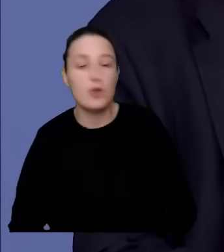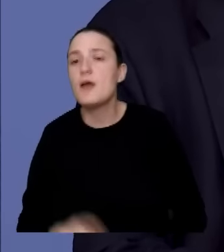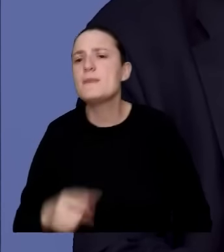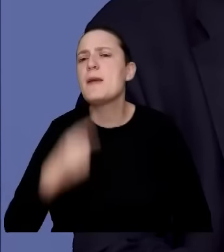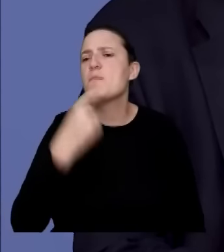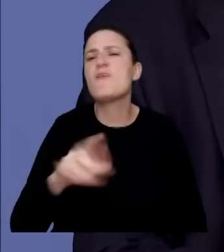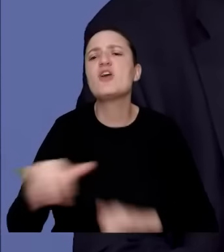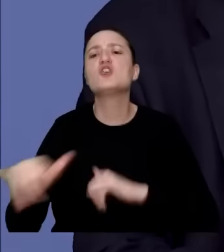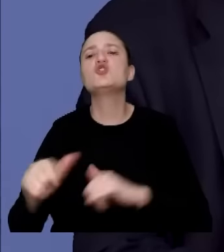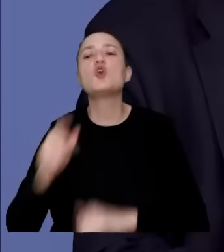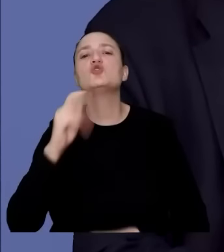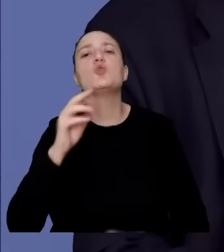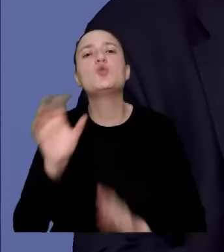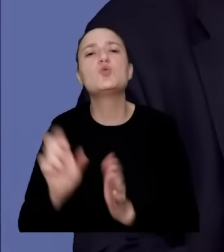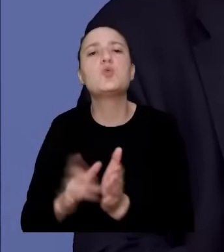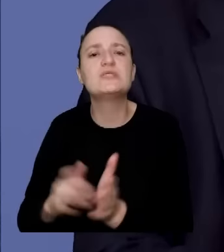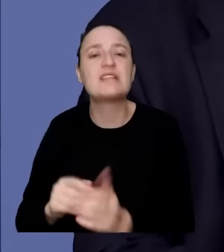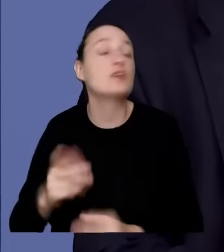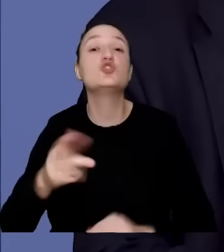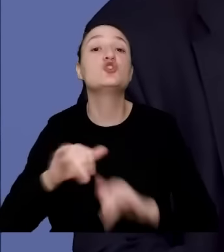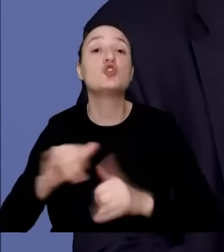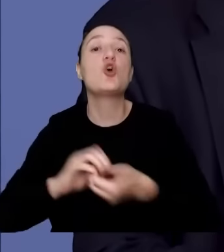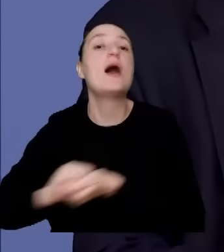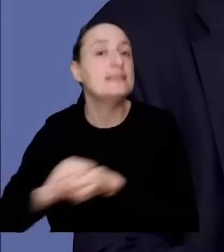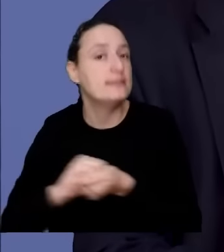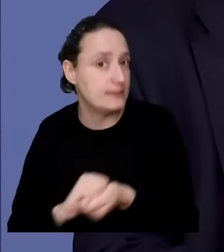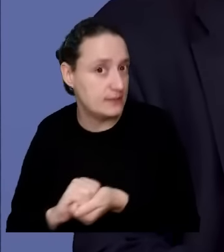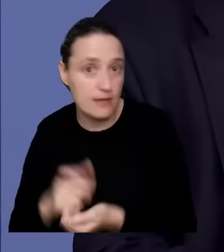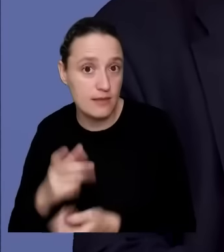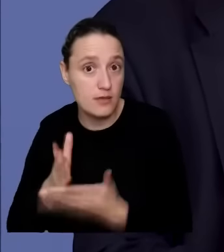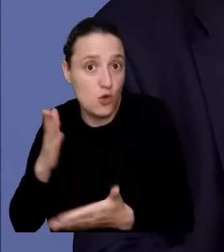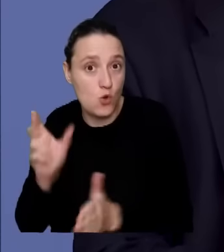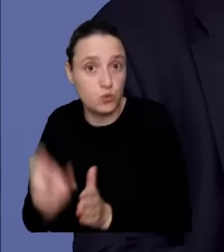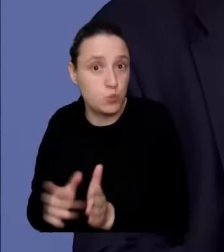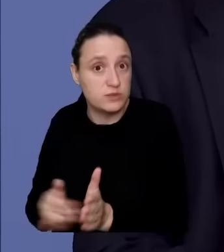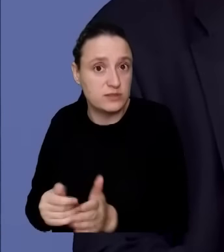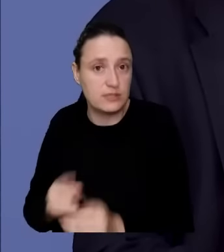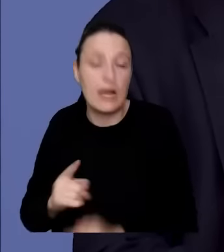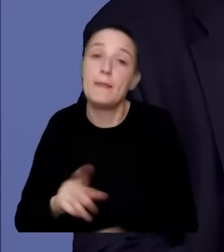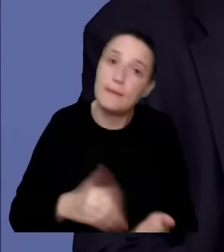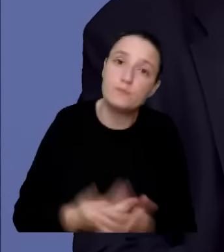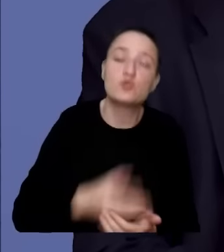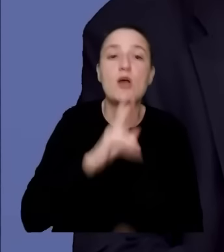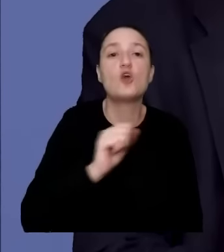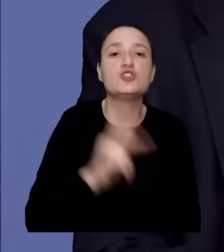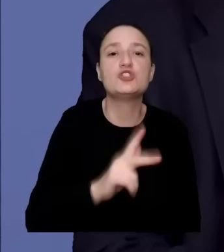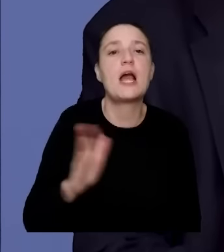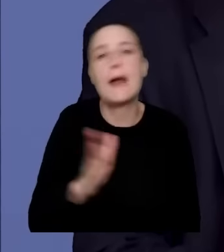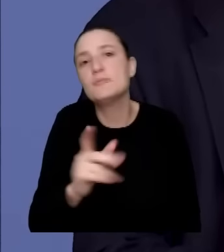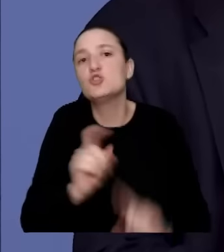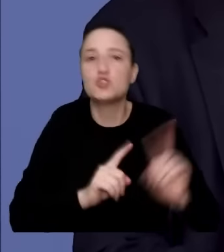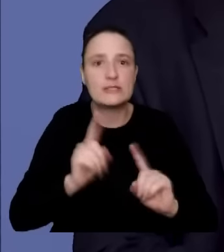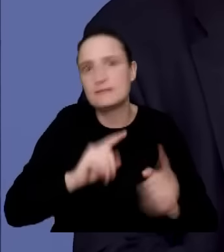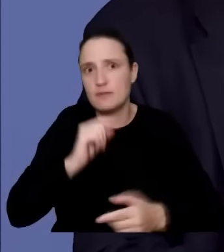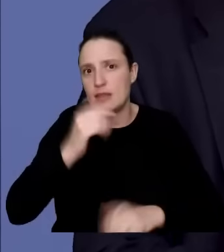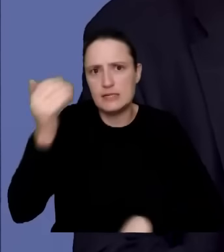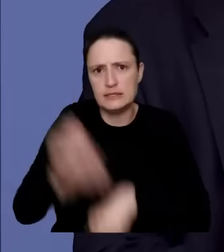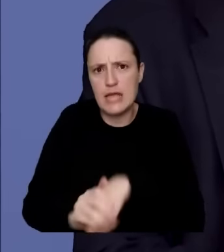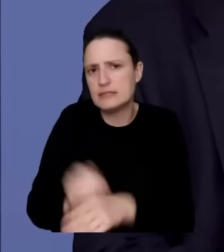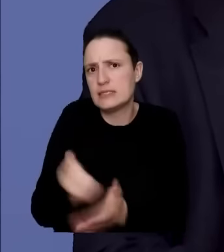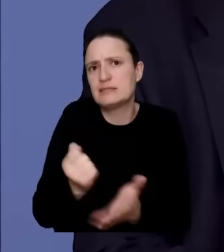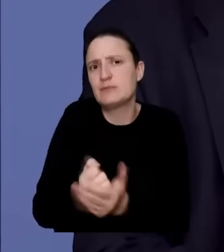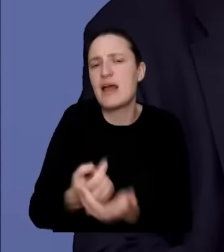Donalda Tuska bo to jest rząd koalicyjny i Kosiniak Kamysz na przykład nie zgadza się Donaldem jeżeli chodzi o